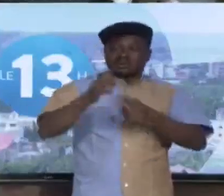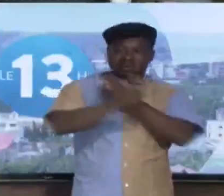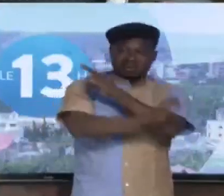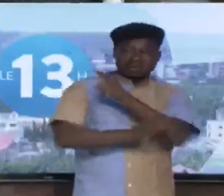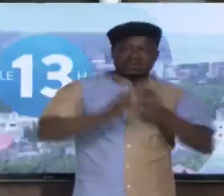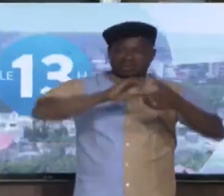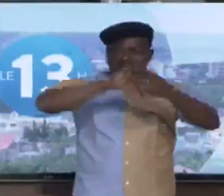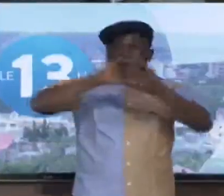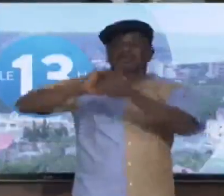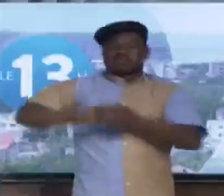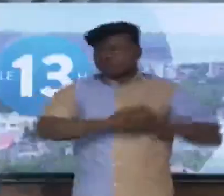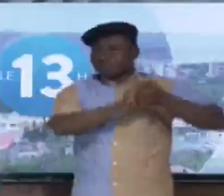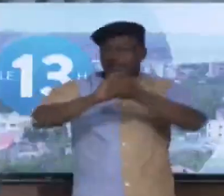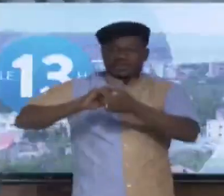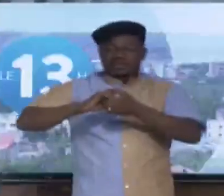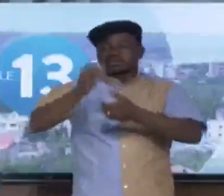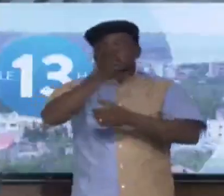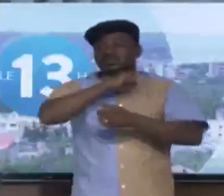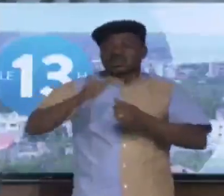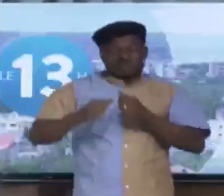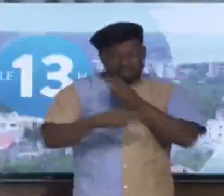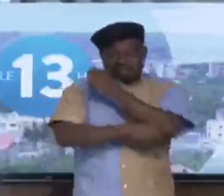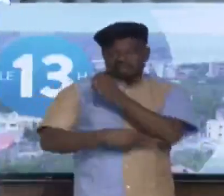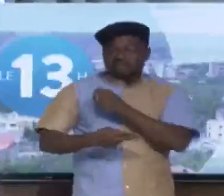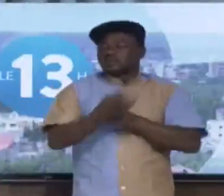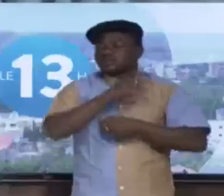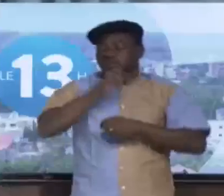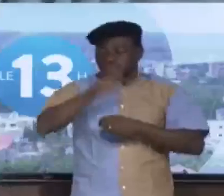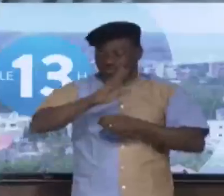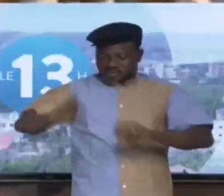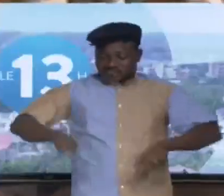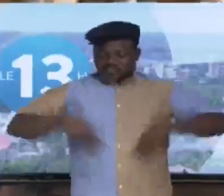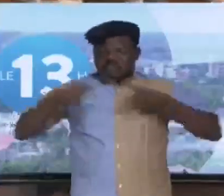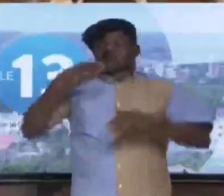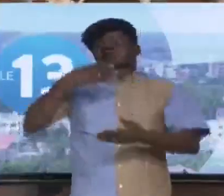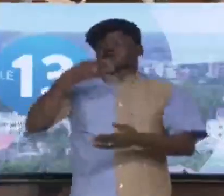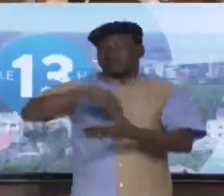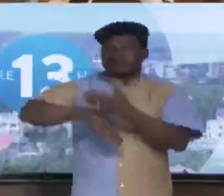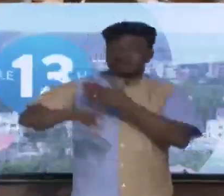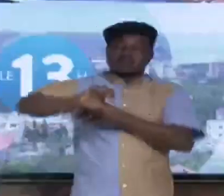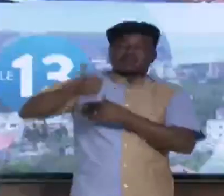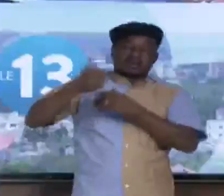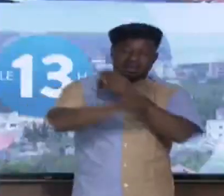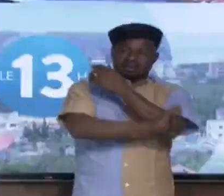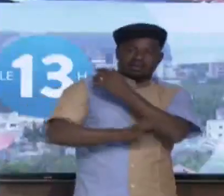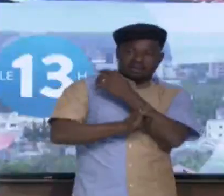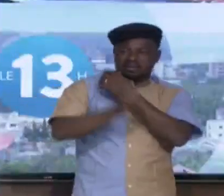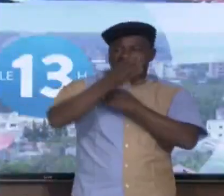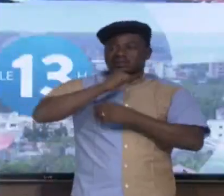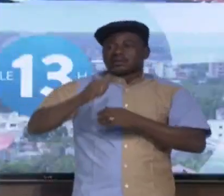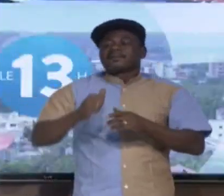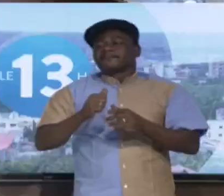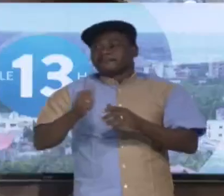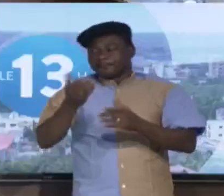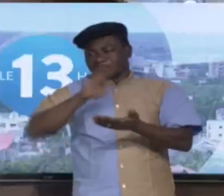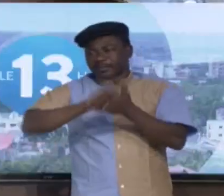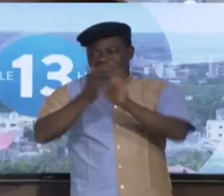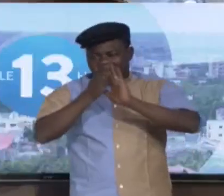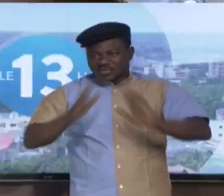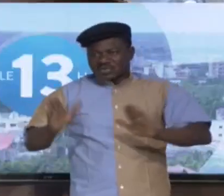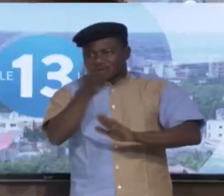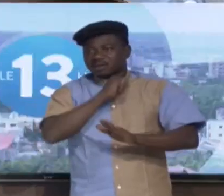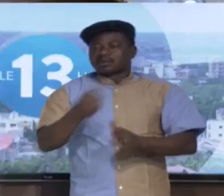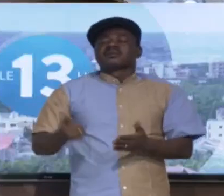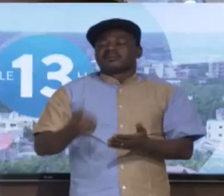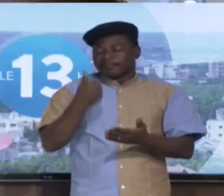et des Burkinabés de l'extérieur à l'effort de paix. Un don réparti entre vivres et non-vivres, dont des fournitures